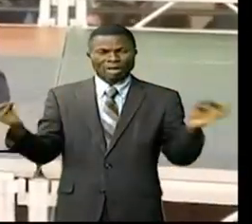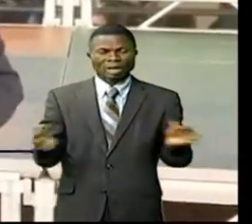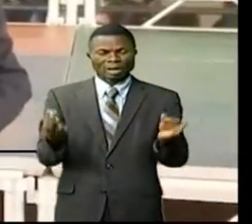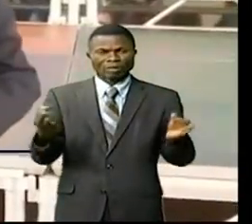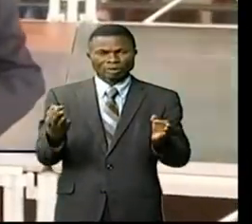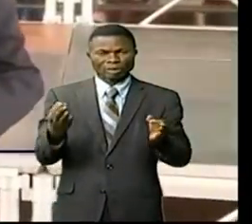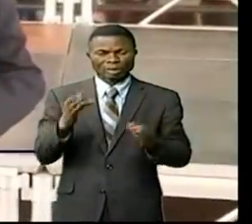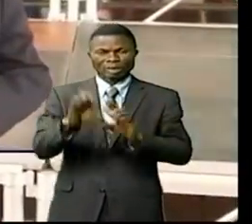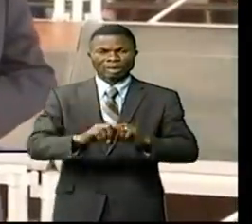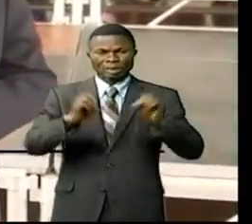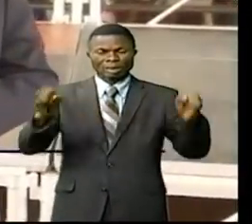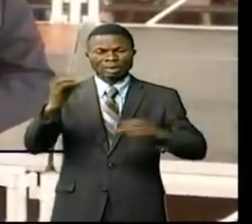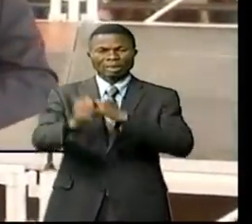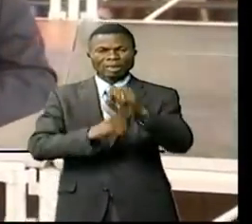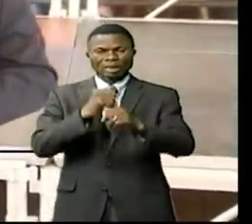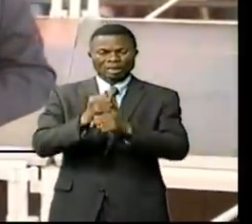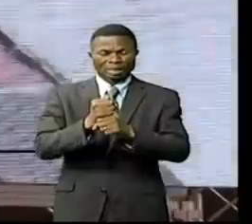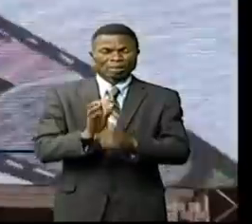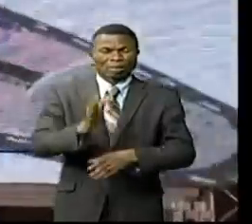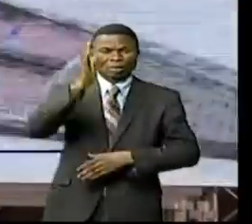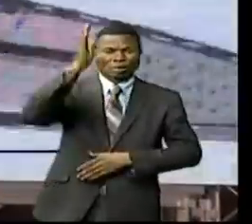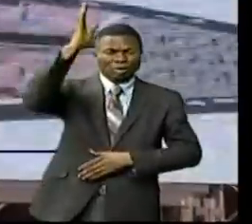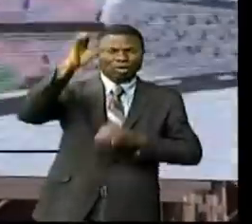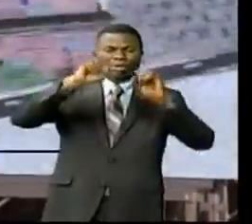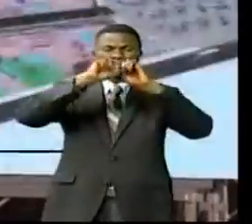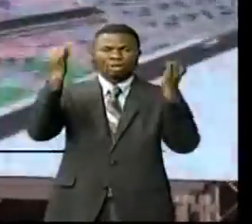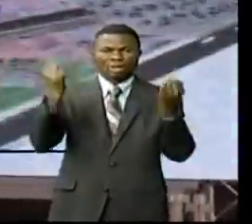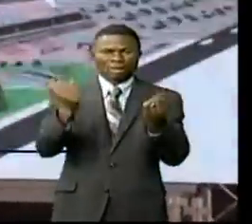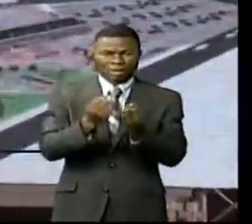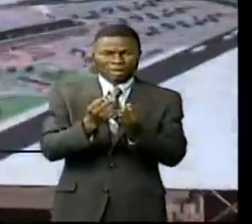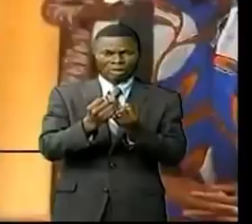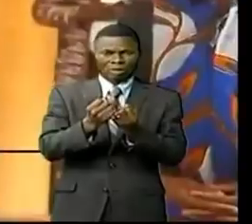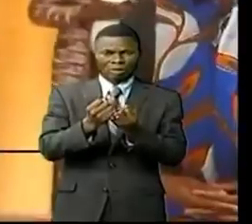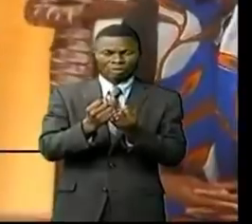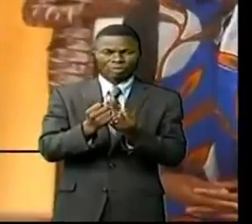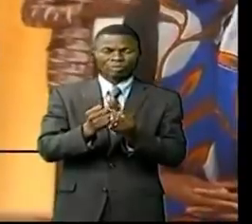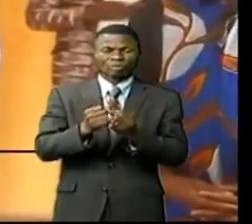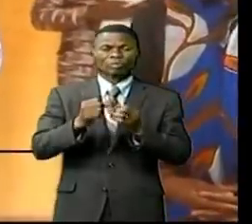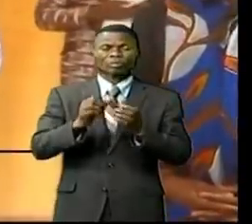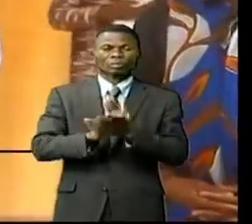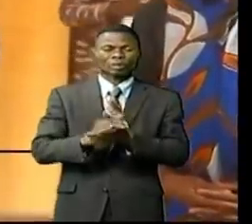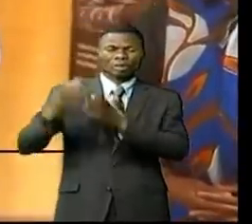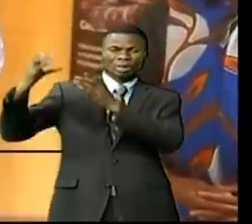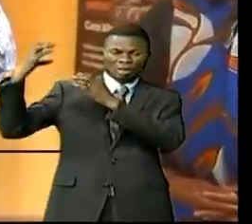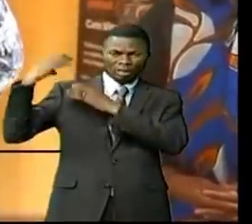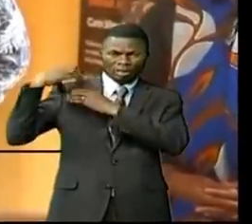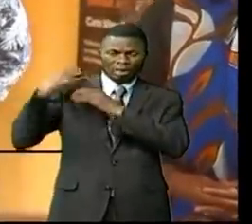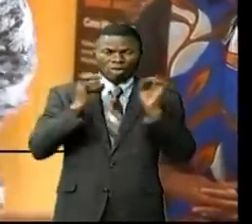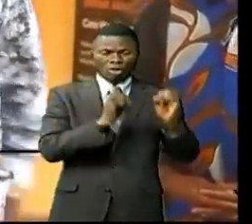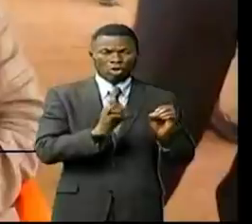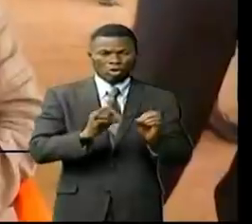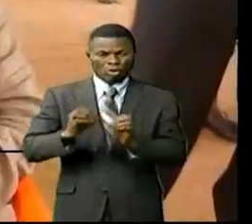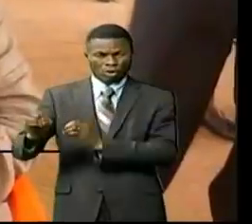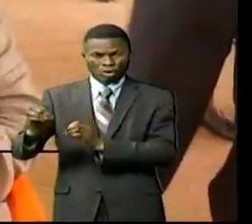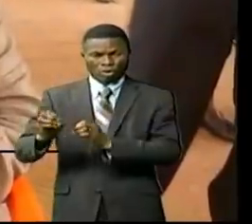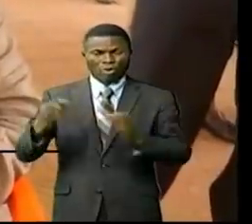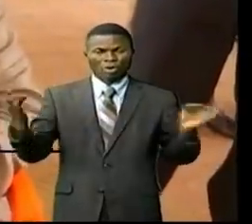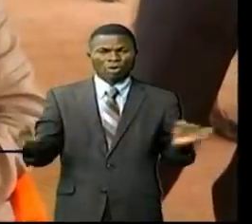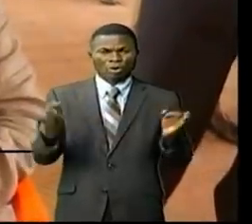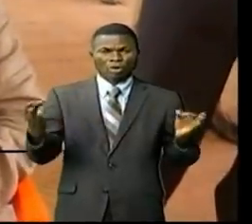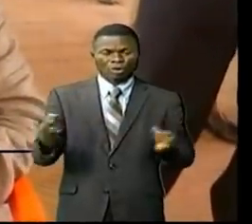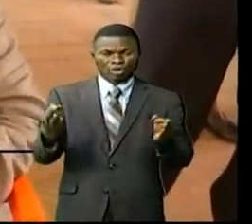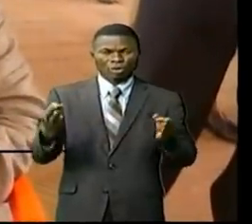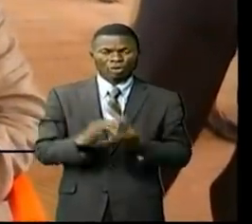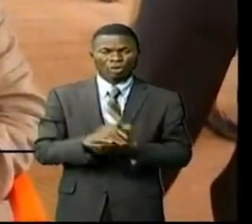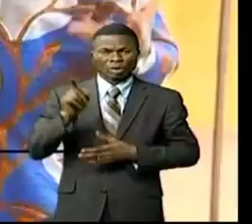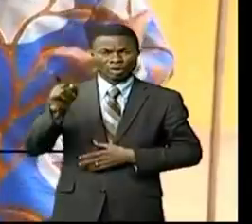le cinquantenaire de cette tour, la société événementielle Mediamage en charge de l'organisation dirigée par Steve Condé